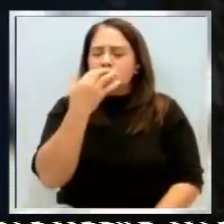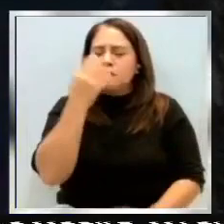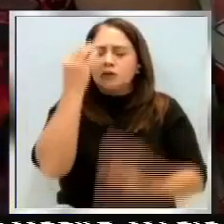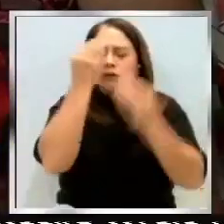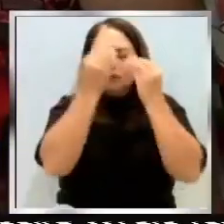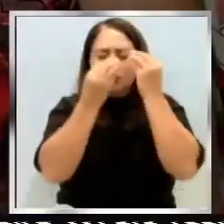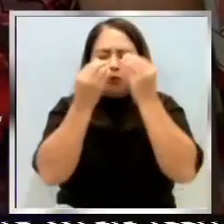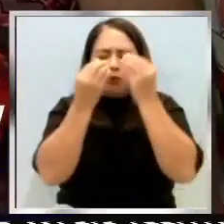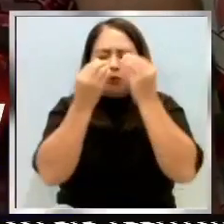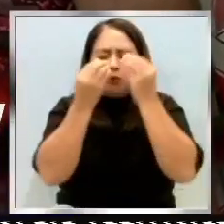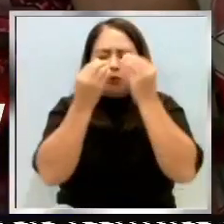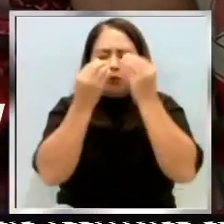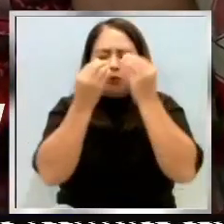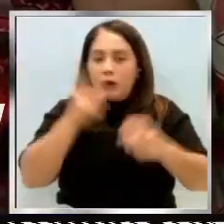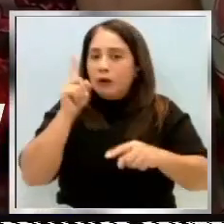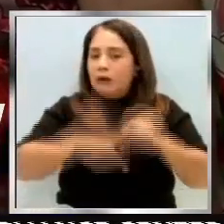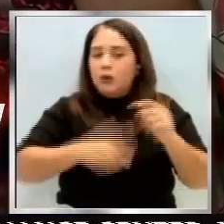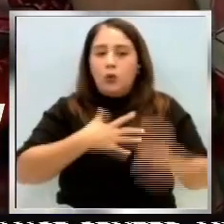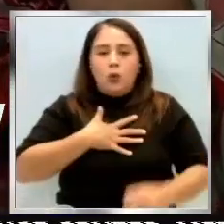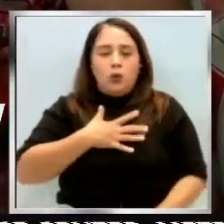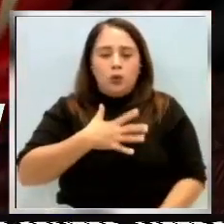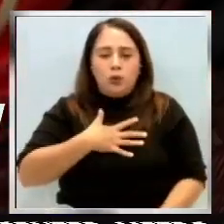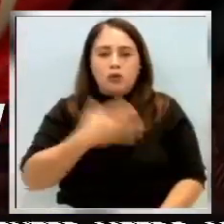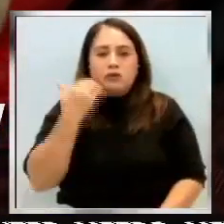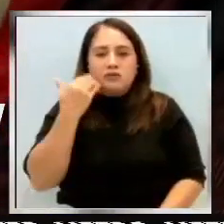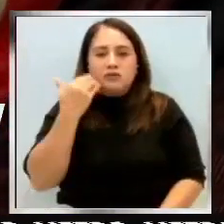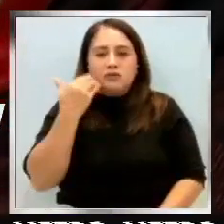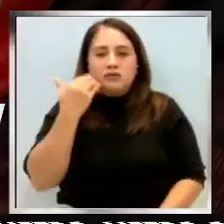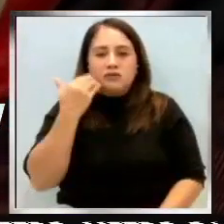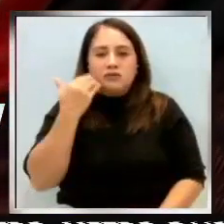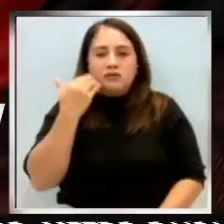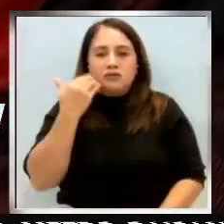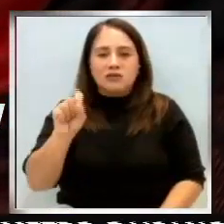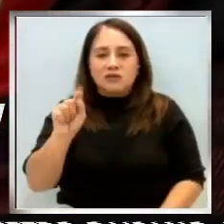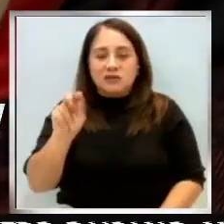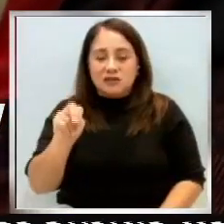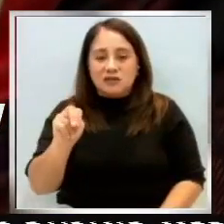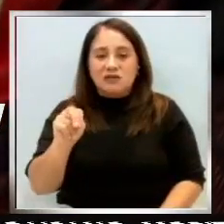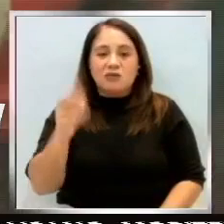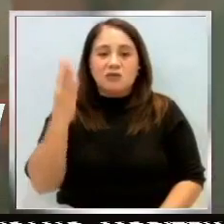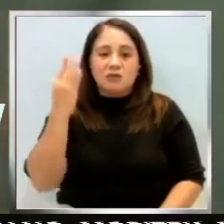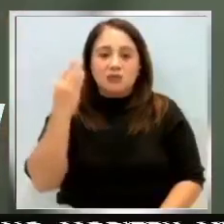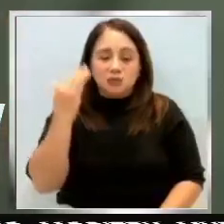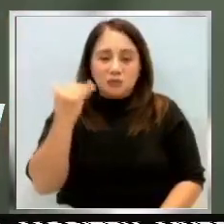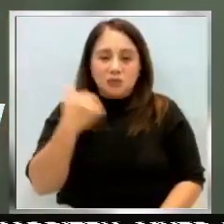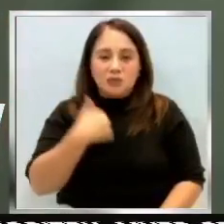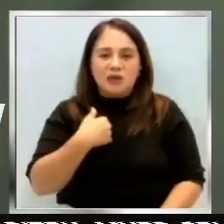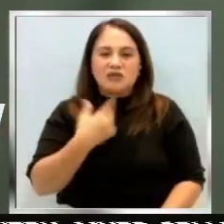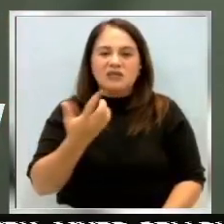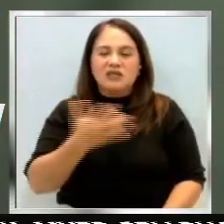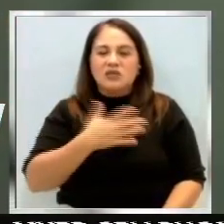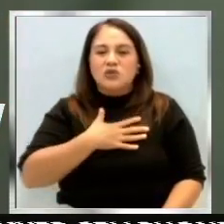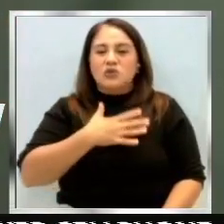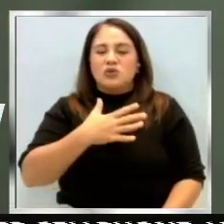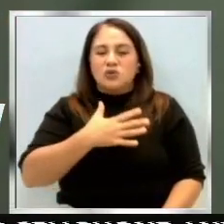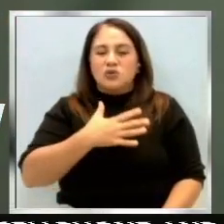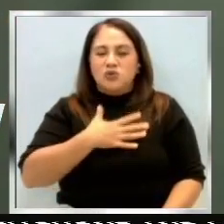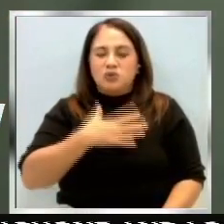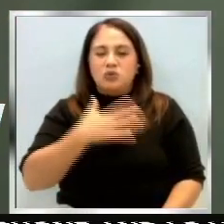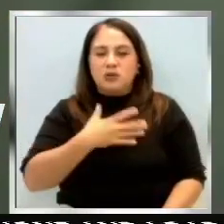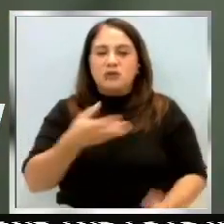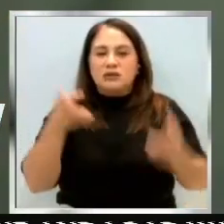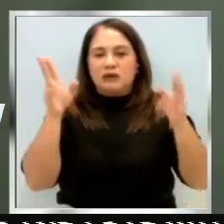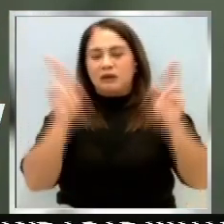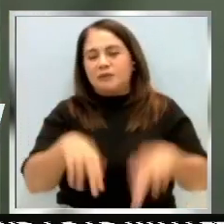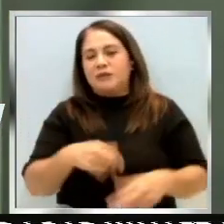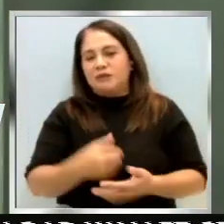huminga. Nasawi naman si Dustin Lee Ansale, 16 years old. Acute respiratory distress syndrome ang immediate cause na nakalagay